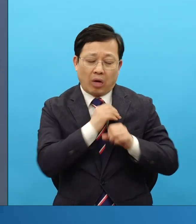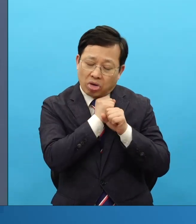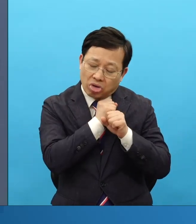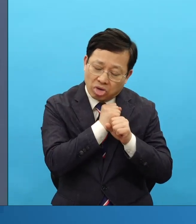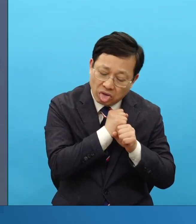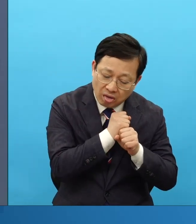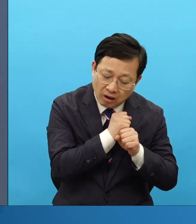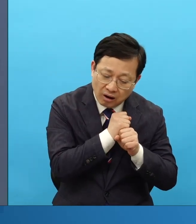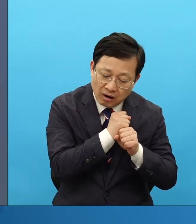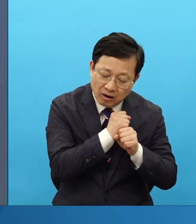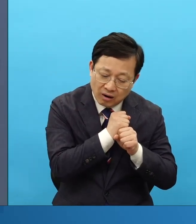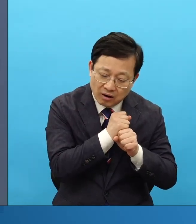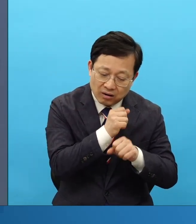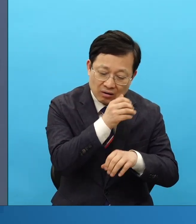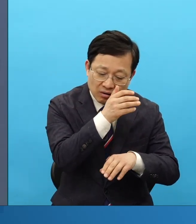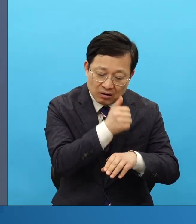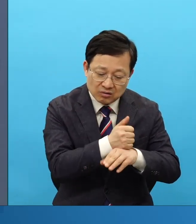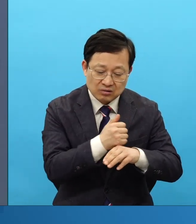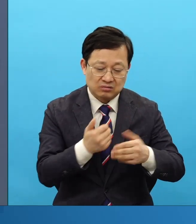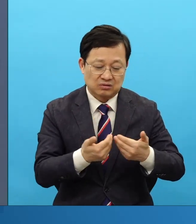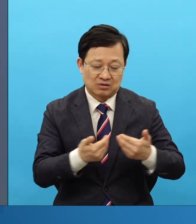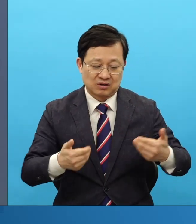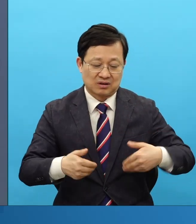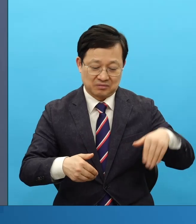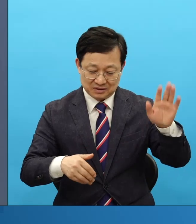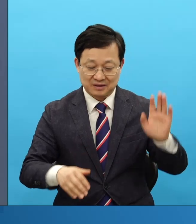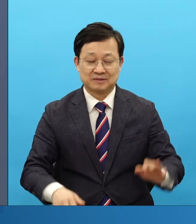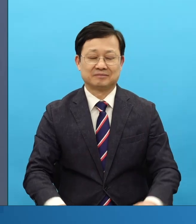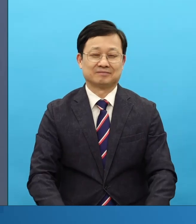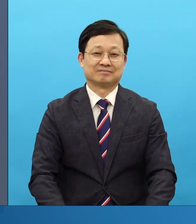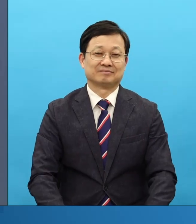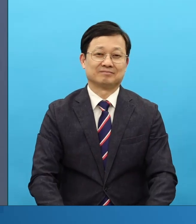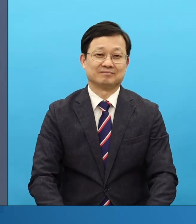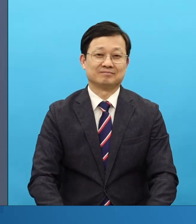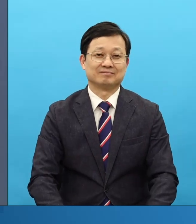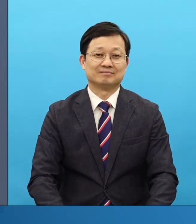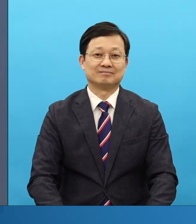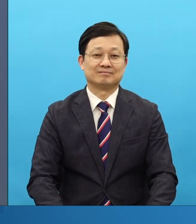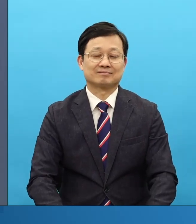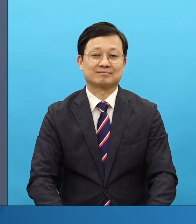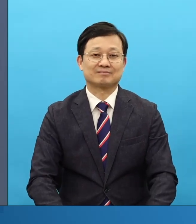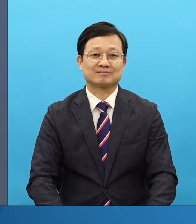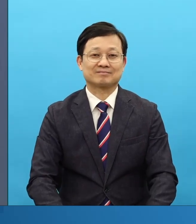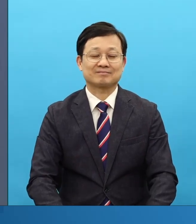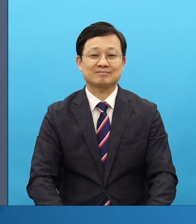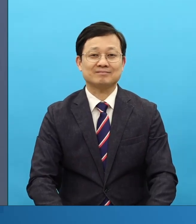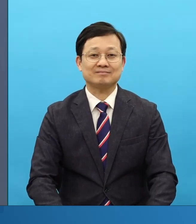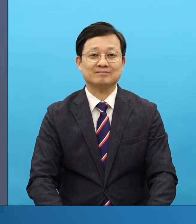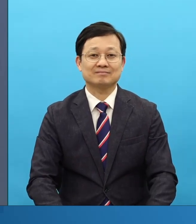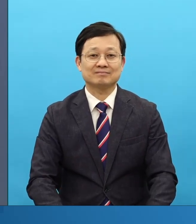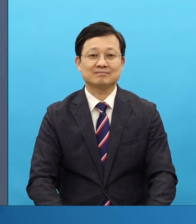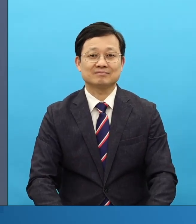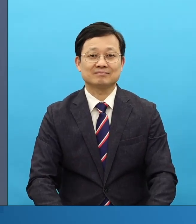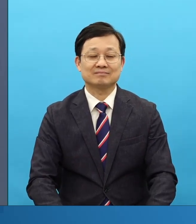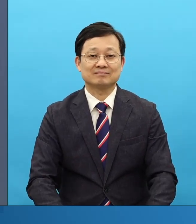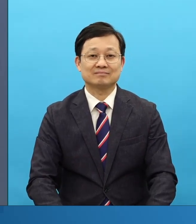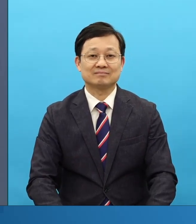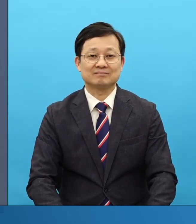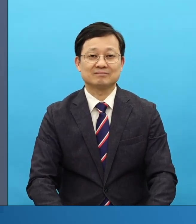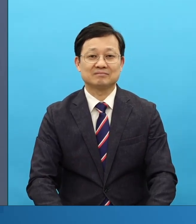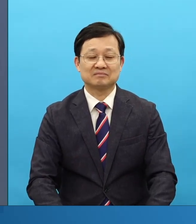doesn't matter whether you're a doctor or you're a judge or you're a reporter, you'll run the errands of the world and you'll end your life. 냉정하게